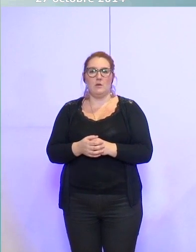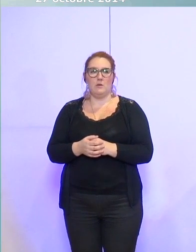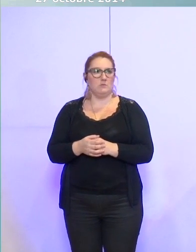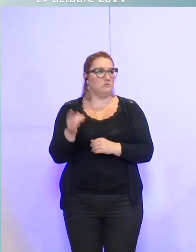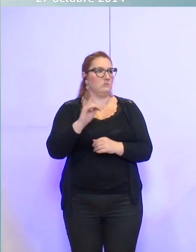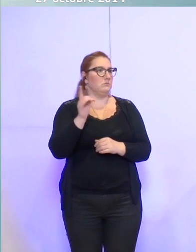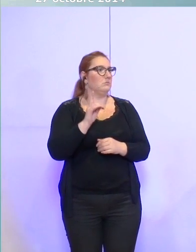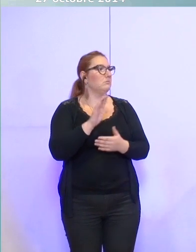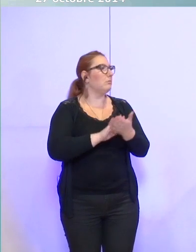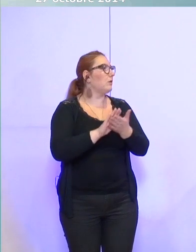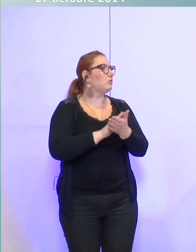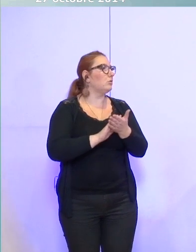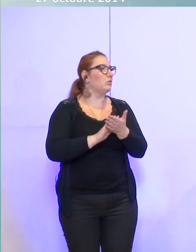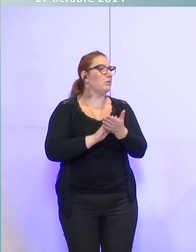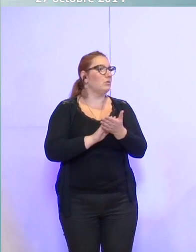Pardon.